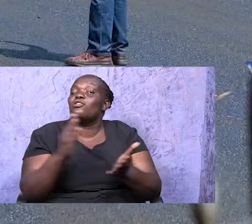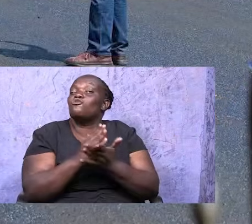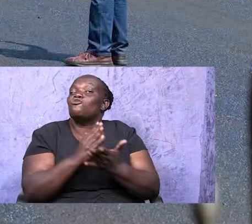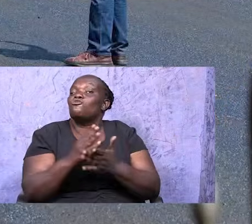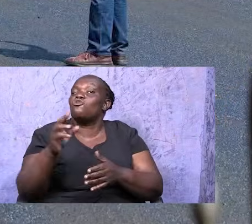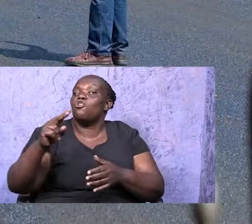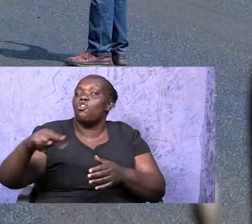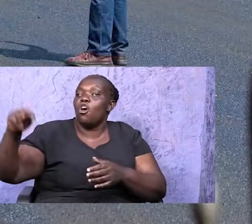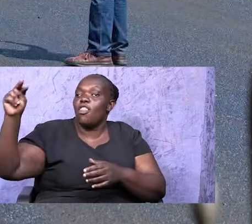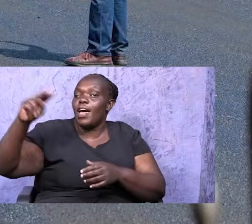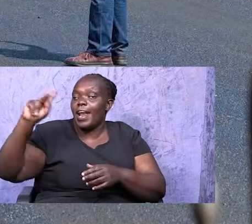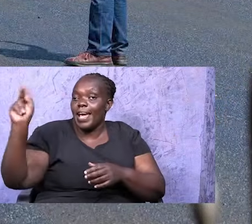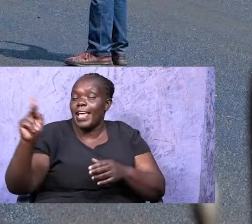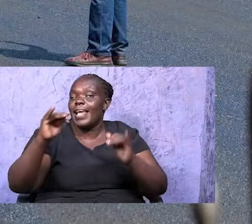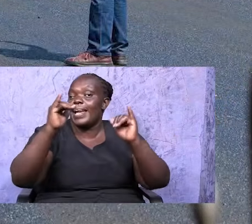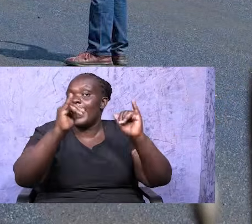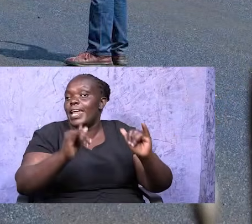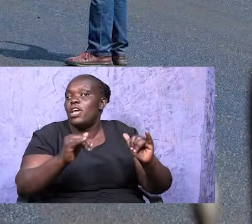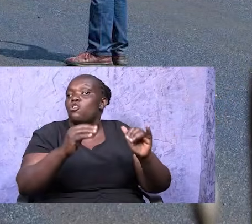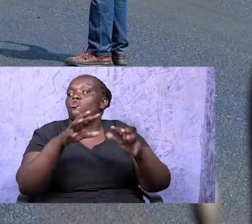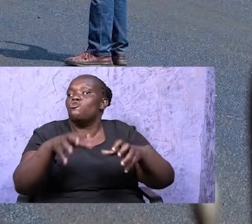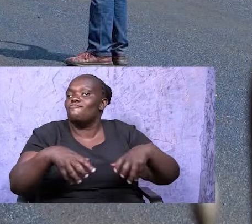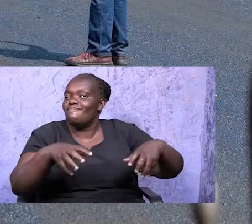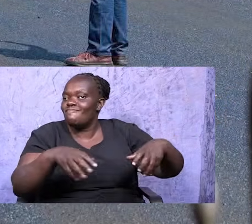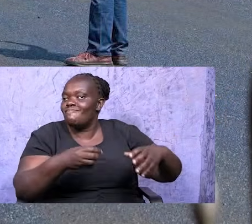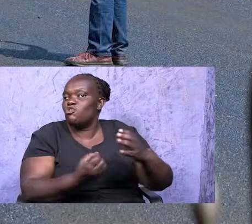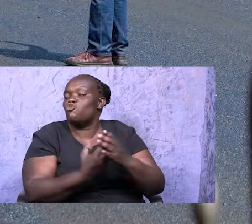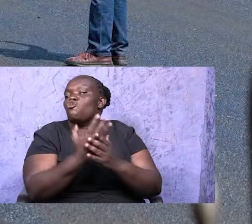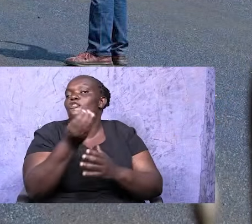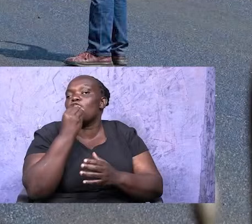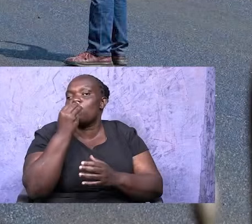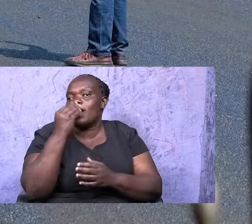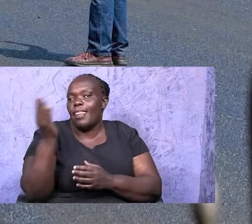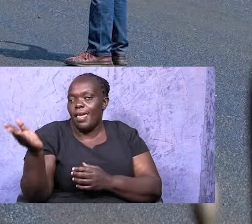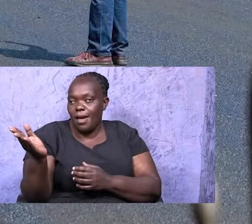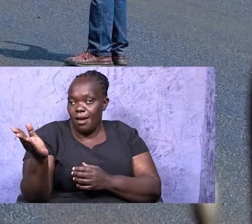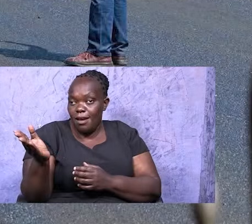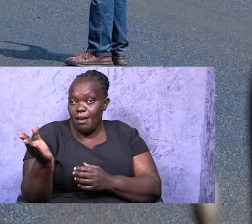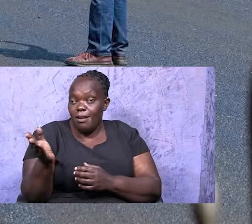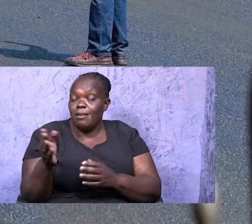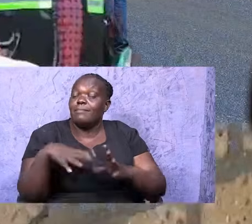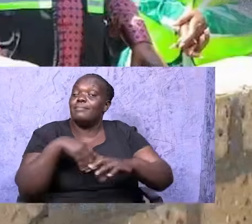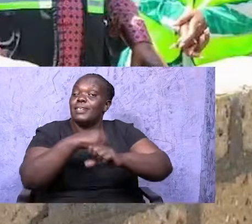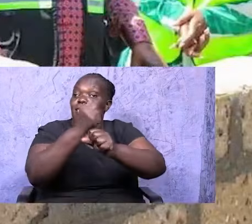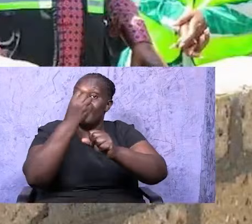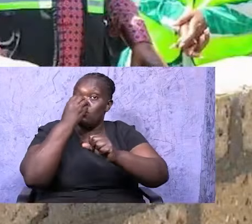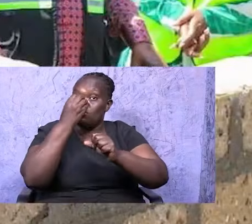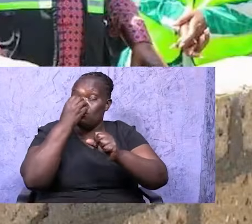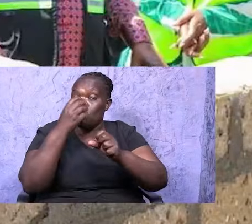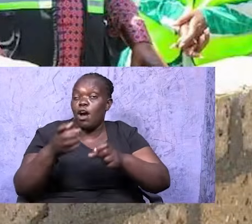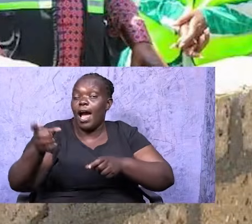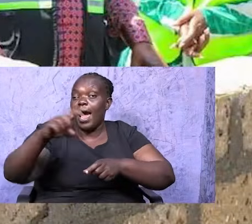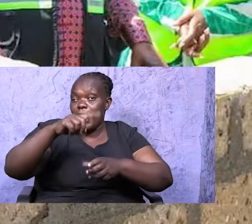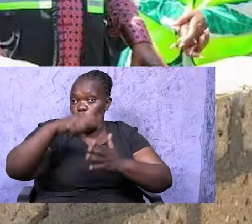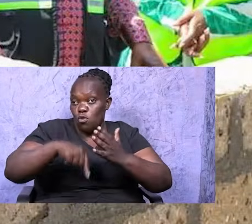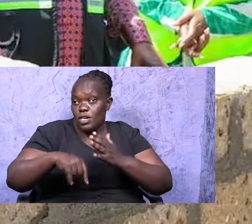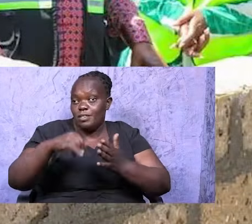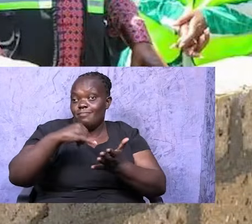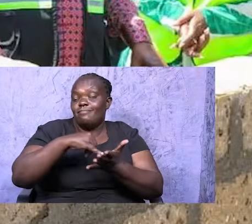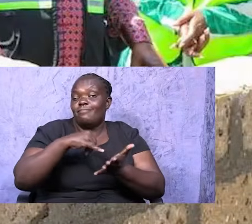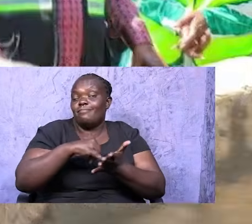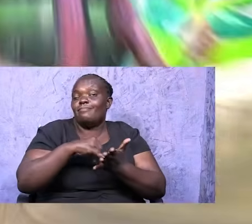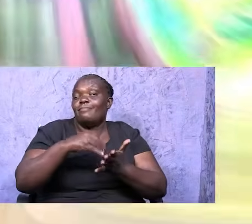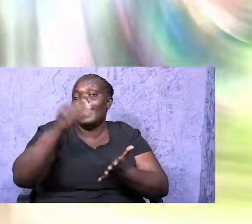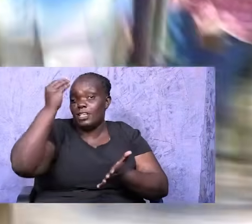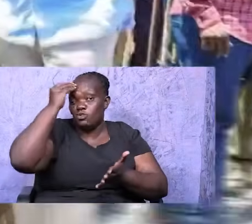kuwa kaskazini mwa Kenya ni ngome mpya ya uzalishaji wa chakula. Rais Ruto ameongeza